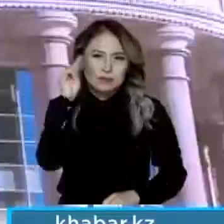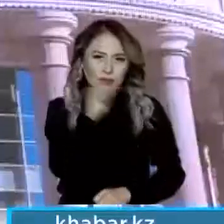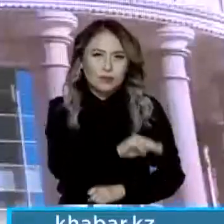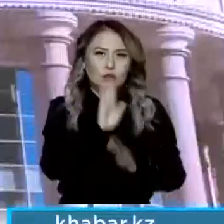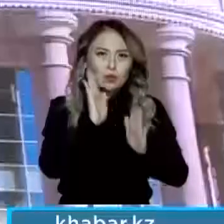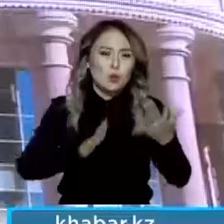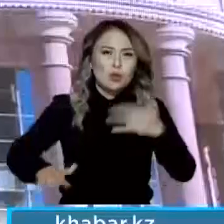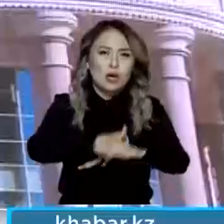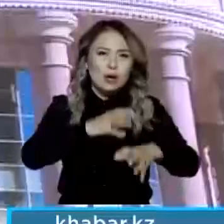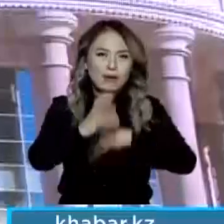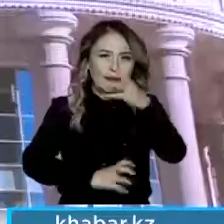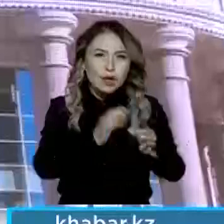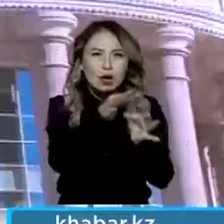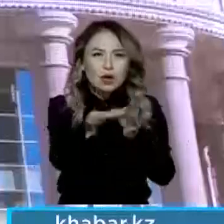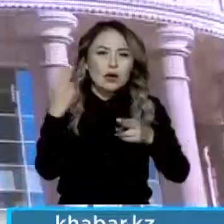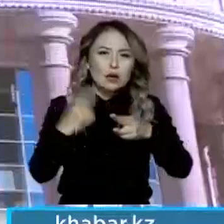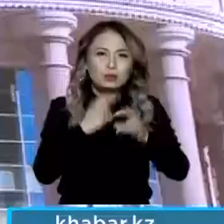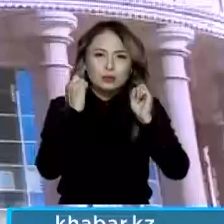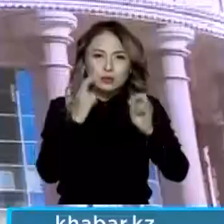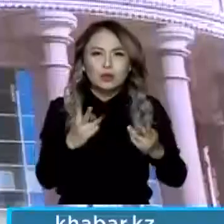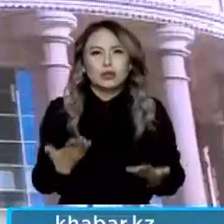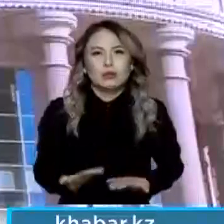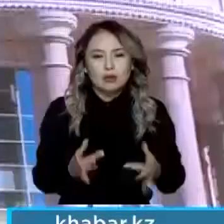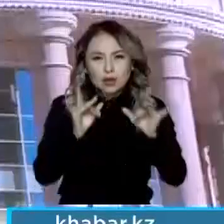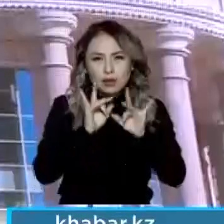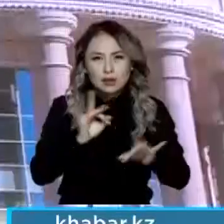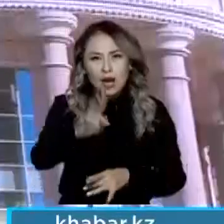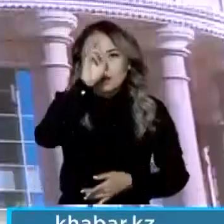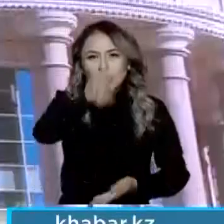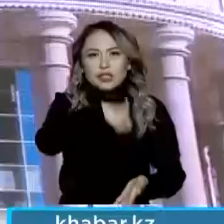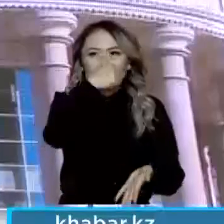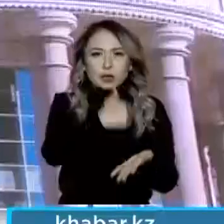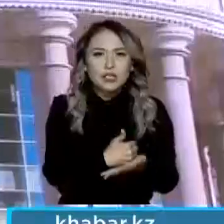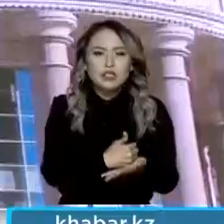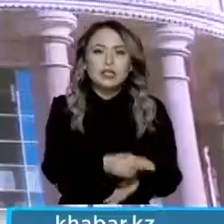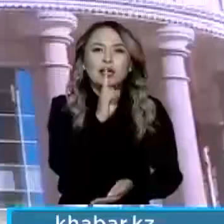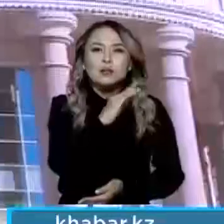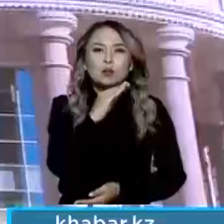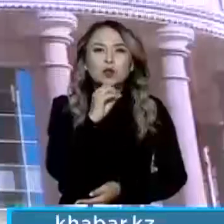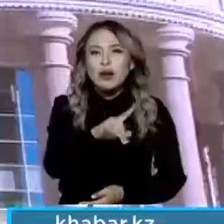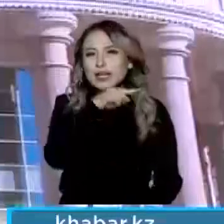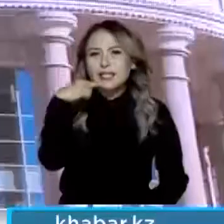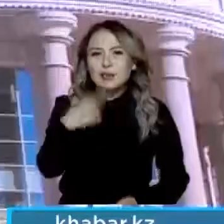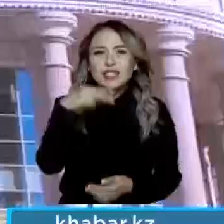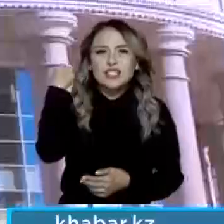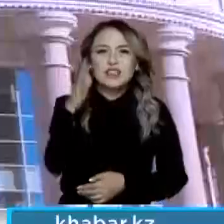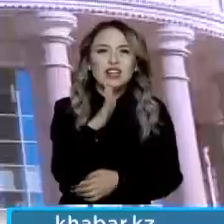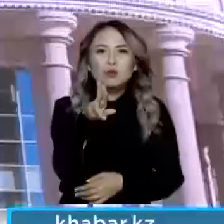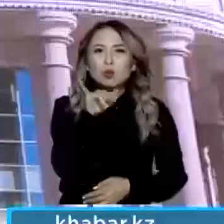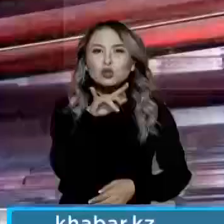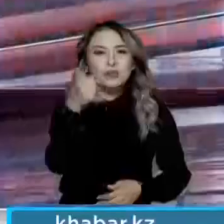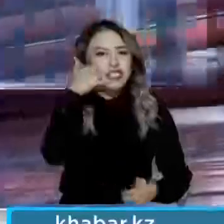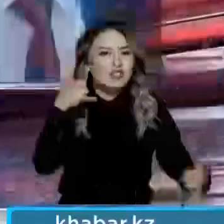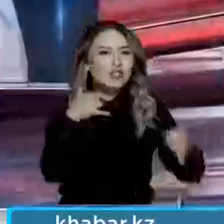оны халықаралық және өңірлік қауіпсіздікке төнген зор қауіп ретінде қарастырады. Мемлекет басшысы Қасым-Жомарт Тоқаев, Ресей президенті